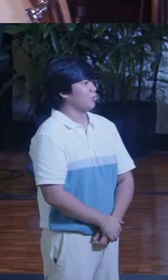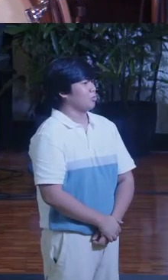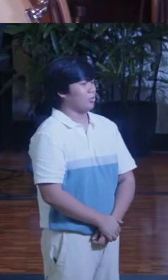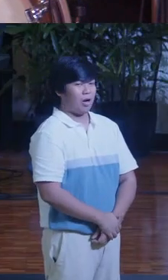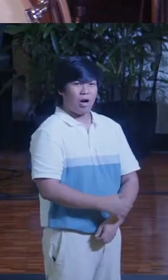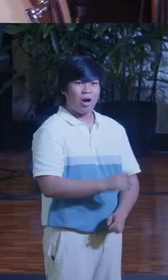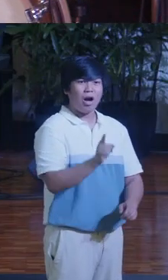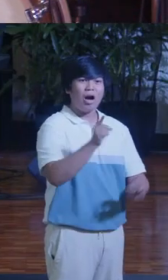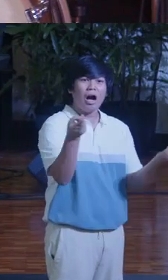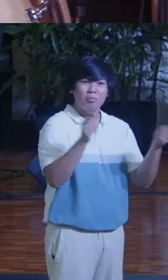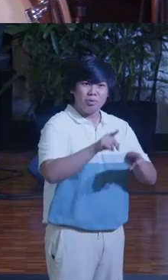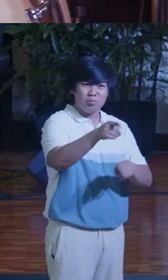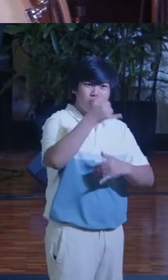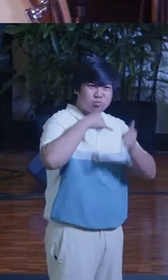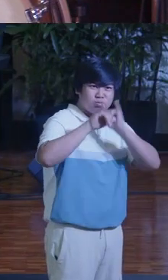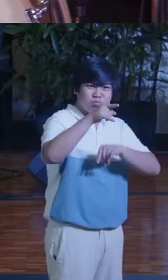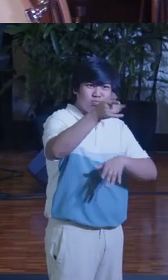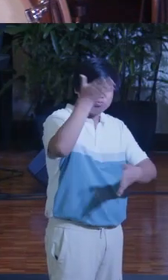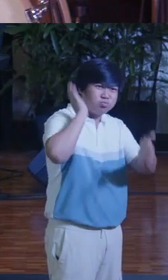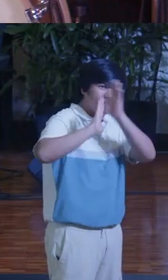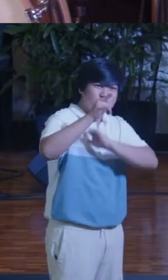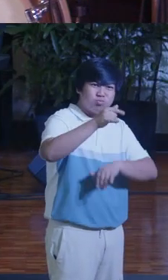Paano nangyari yun?